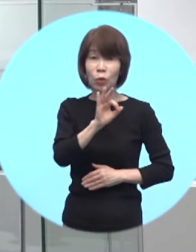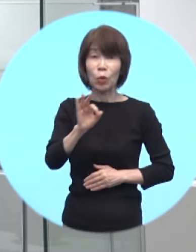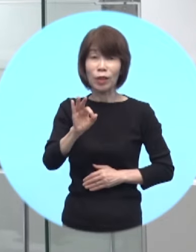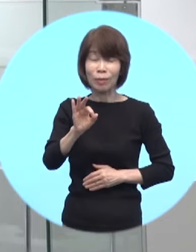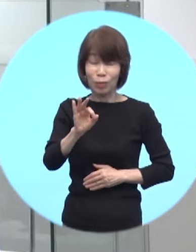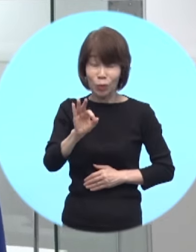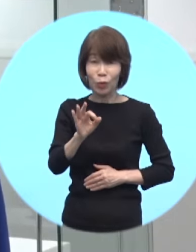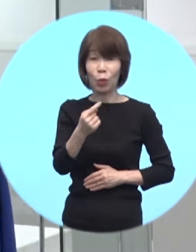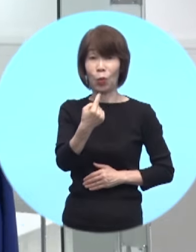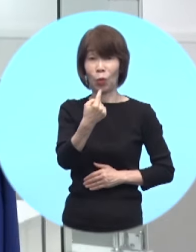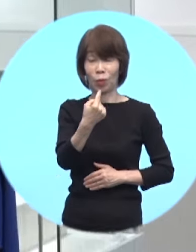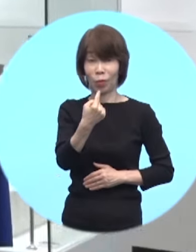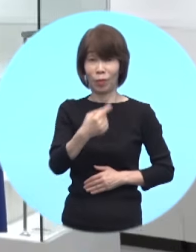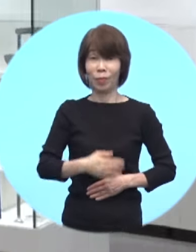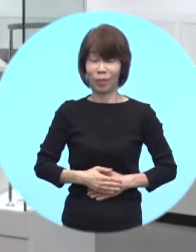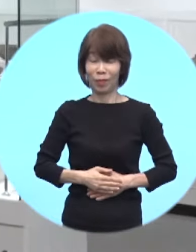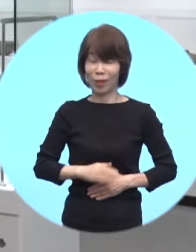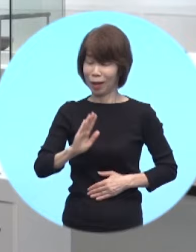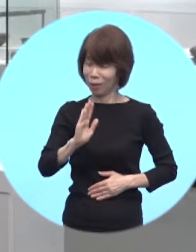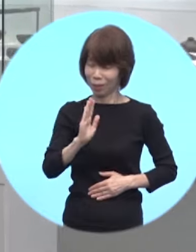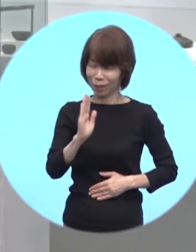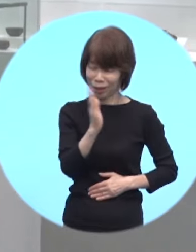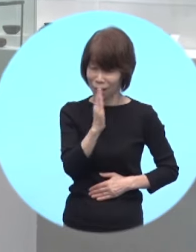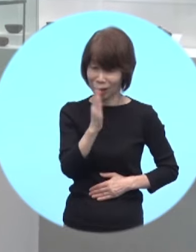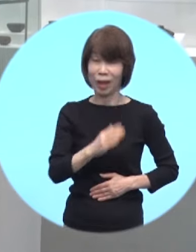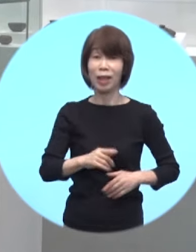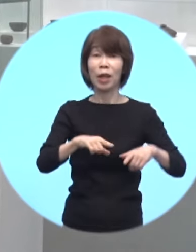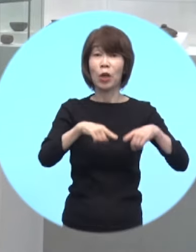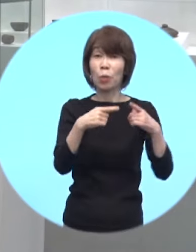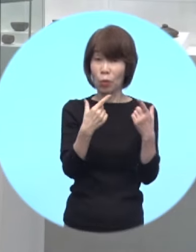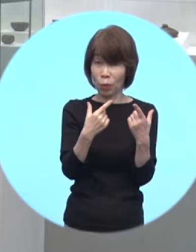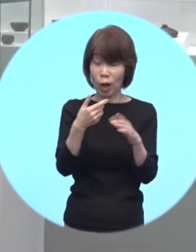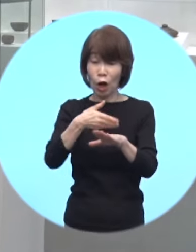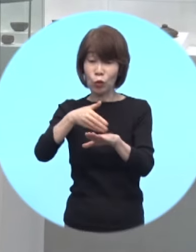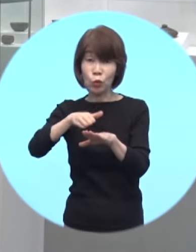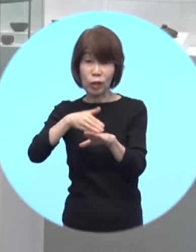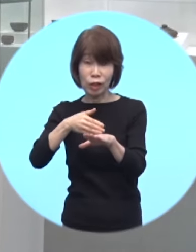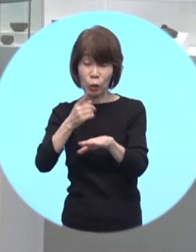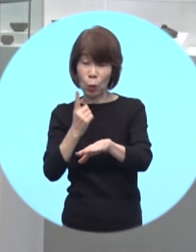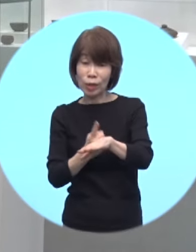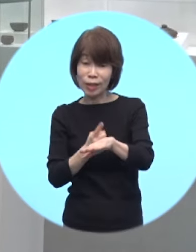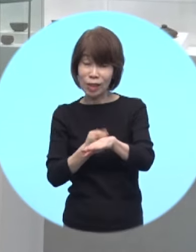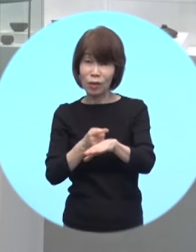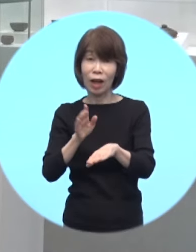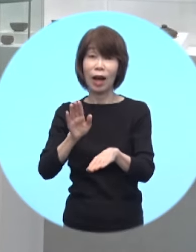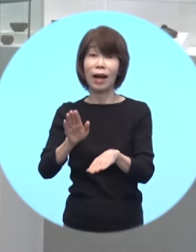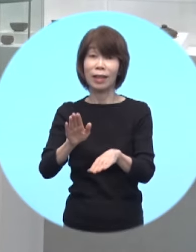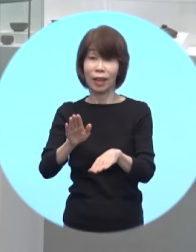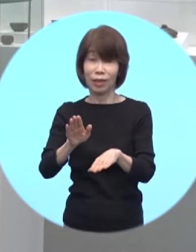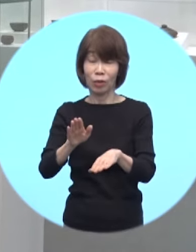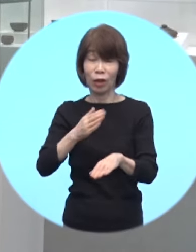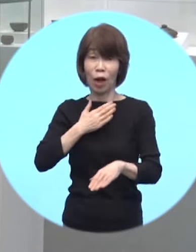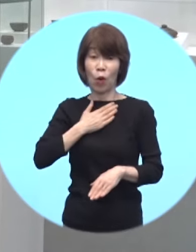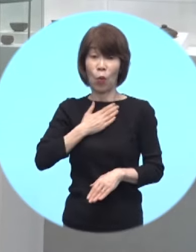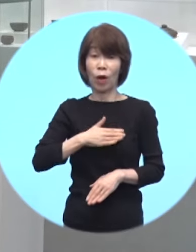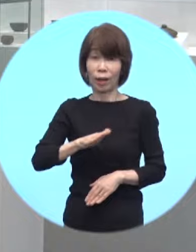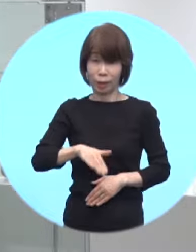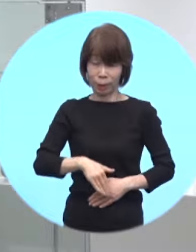が、木材加工や漆を使う高い技術を持っていたことが中屋沢遺跡から分かったんですね。 そう